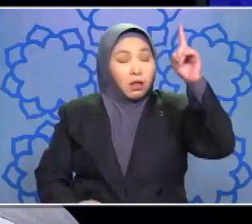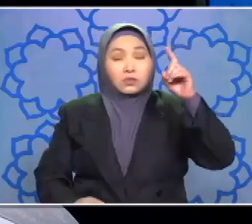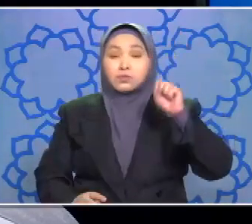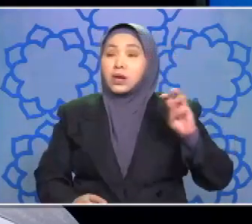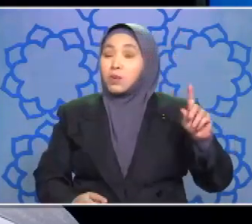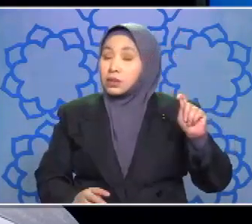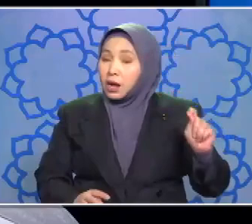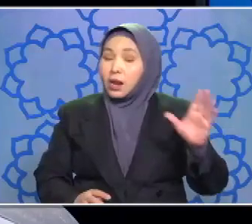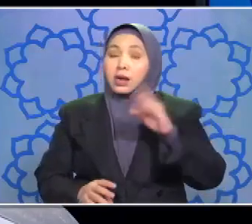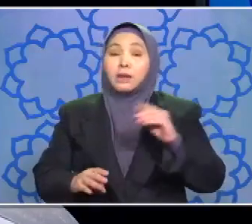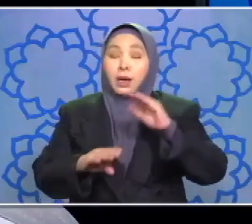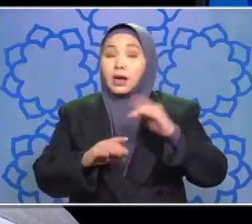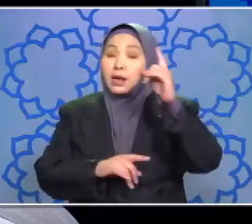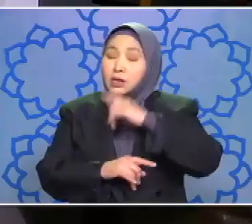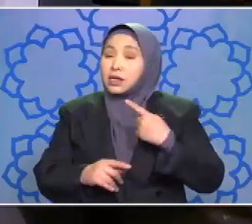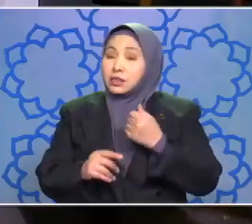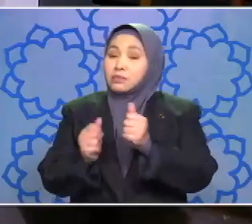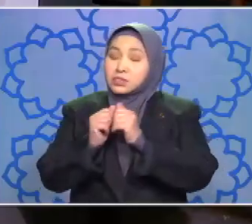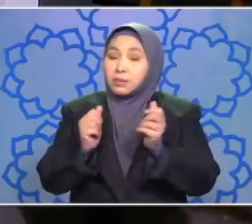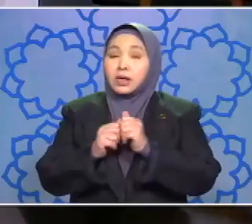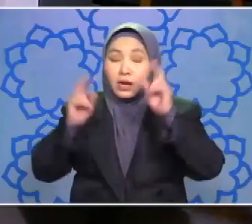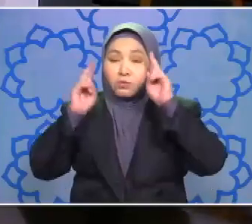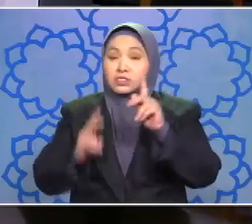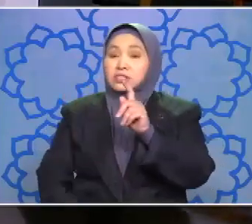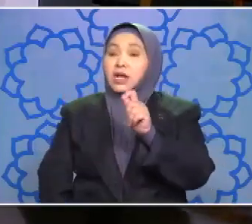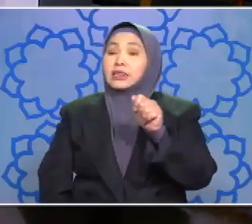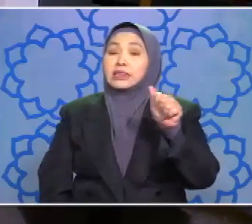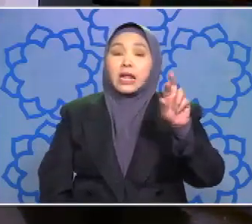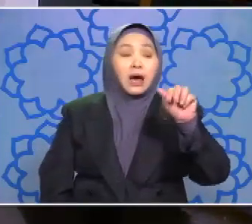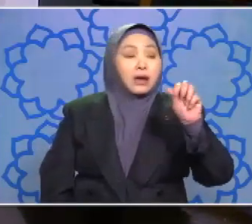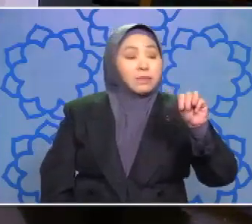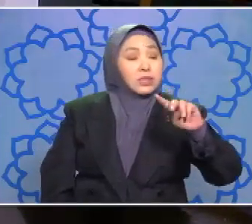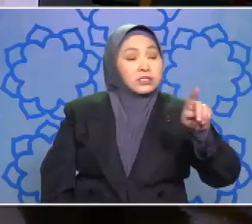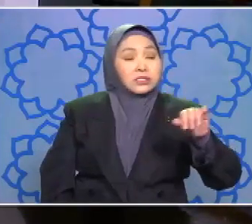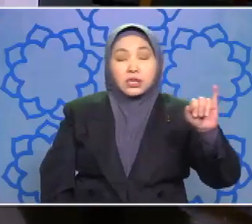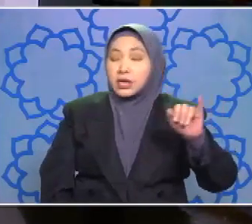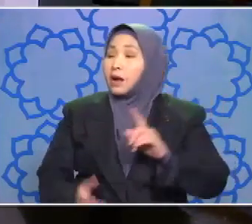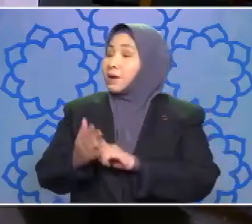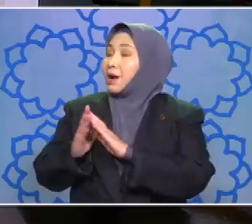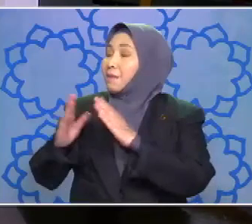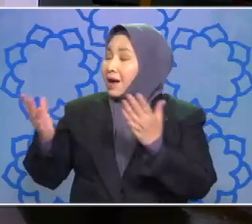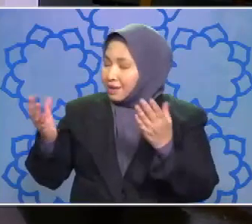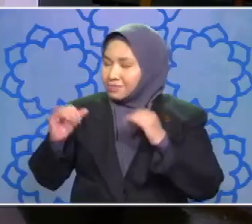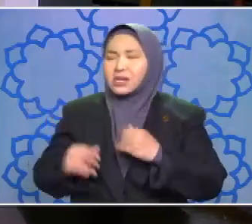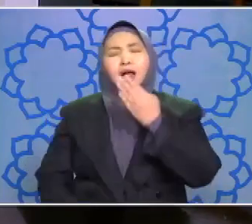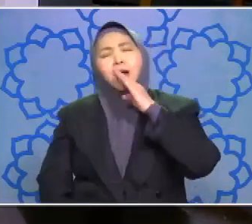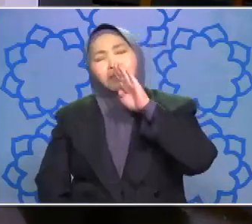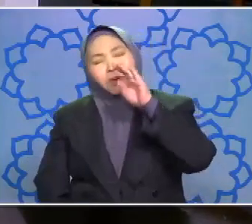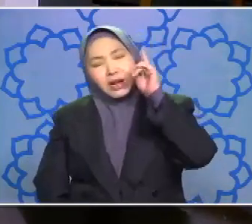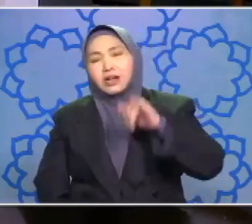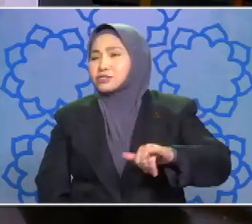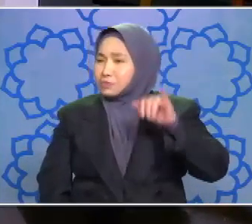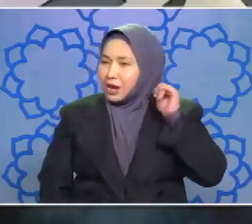Taala. Pada hari ini kita bersama dengan Ustaz Tarmizi Abdul Rahman. Apa khabar Ustaz? Alhamdulillah. Alhamdulillah. Kita semalam